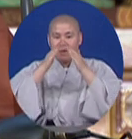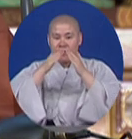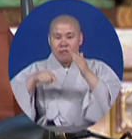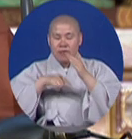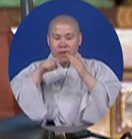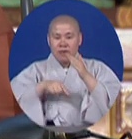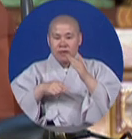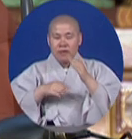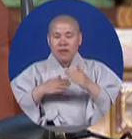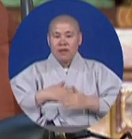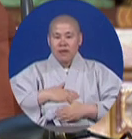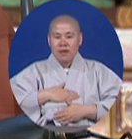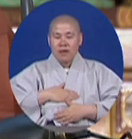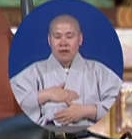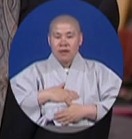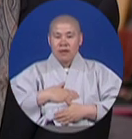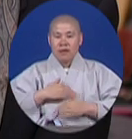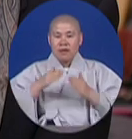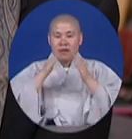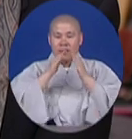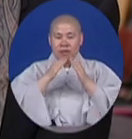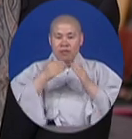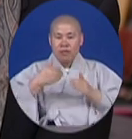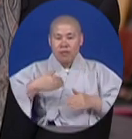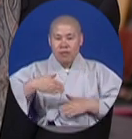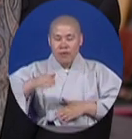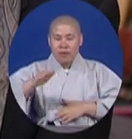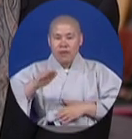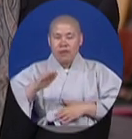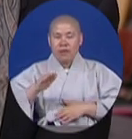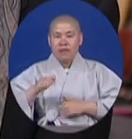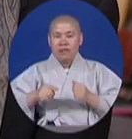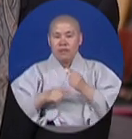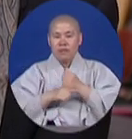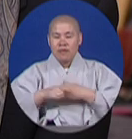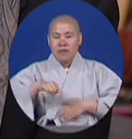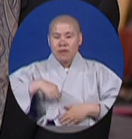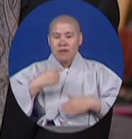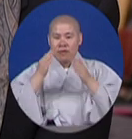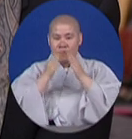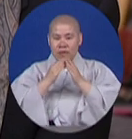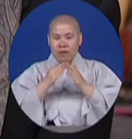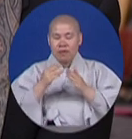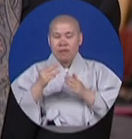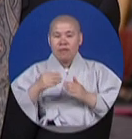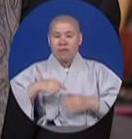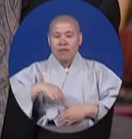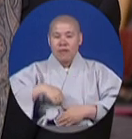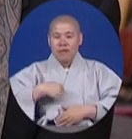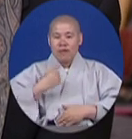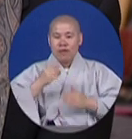자기 집으로 돌아가는 것이다. 이렇게 얘기를 해요. 자기 집에서 자기 집으로 돌아가는 거예요.